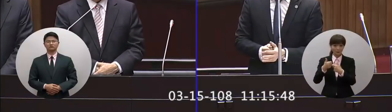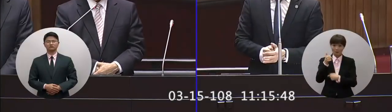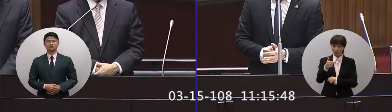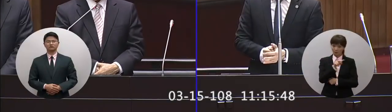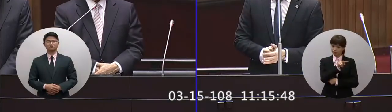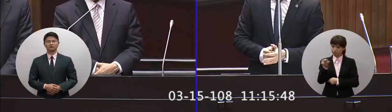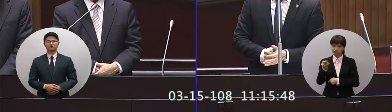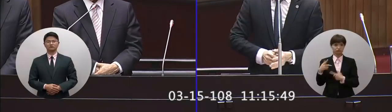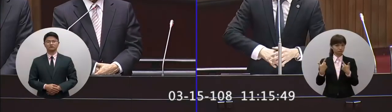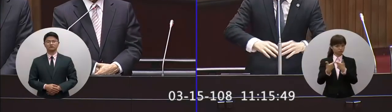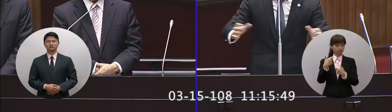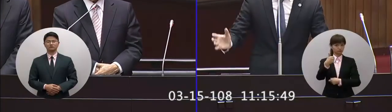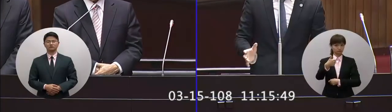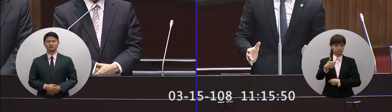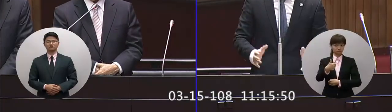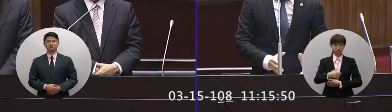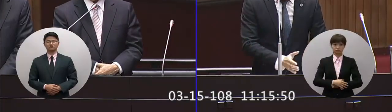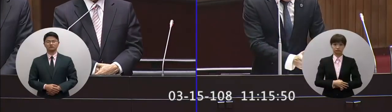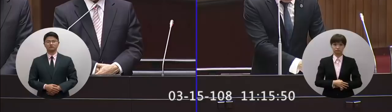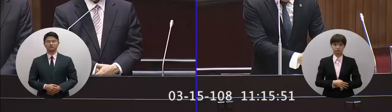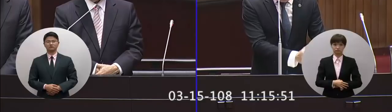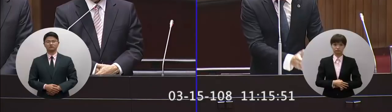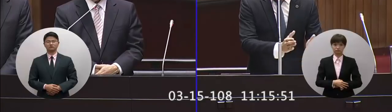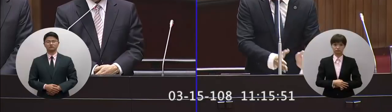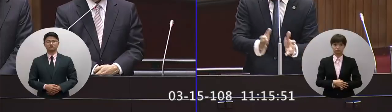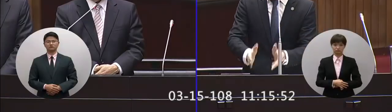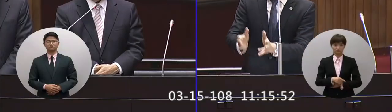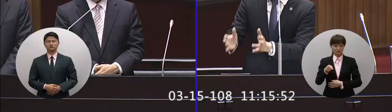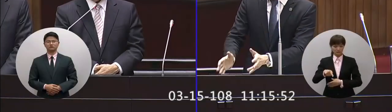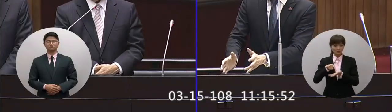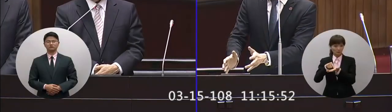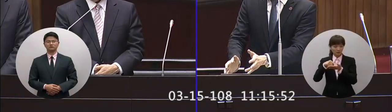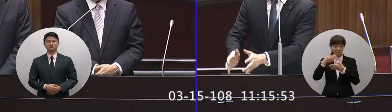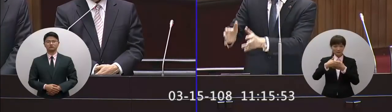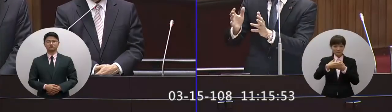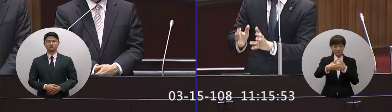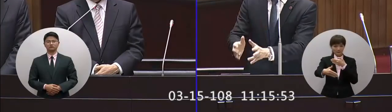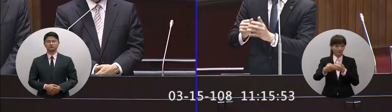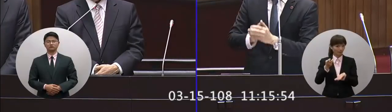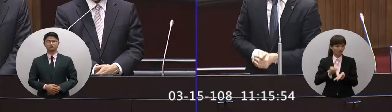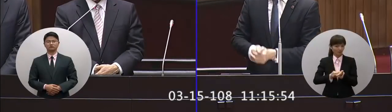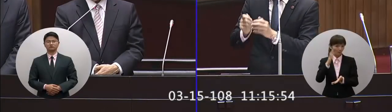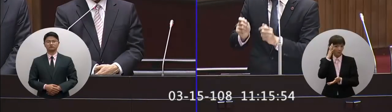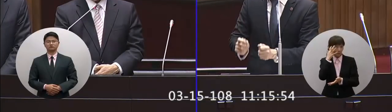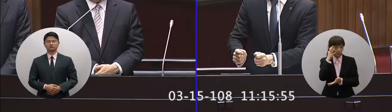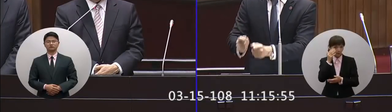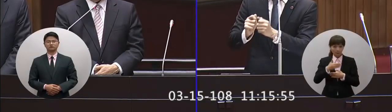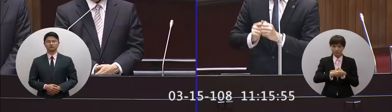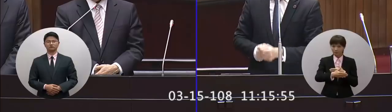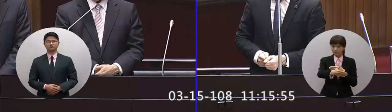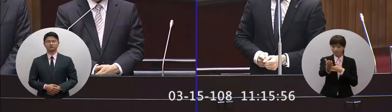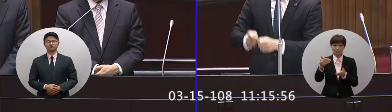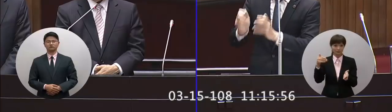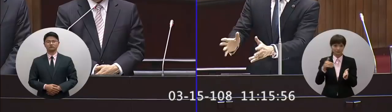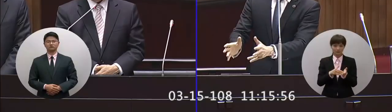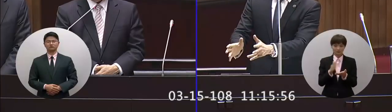起来就足圆满的，其实绝对吼，经过这么严格的关卡落去了后，这个囡仔伫这个家庭变过起来是